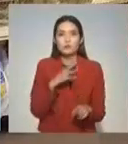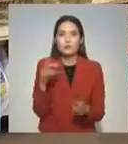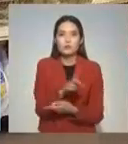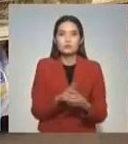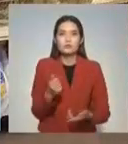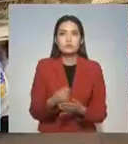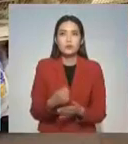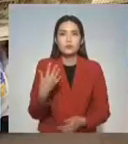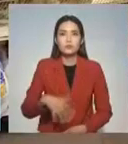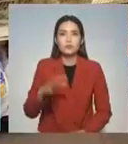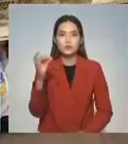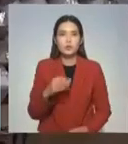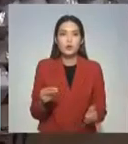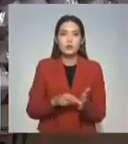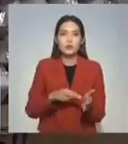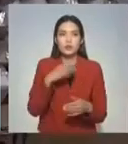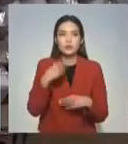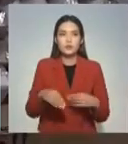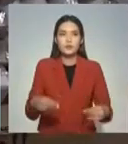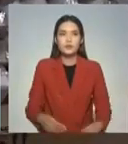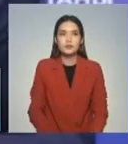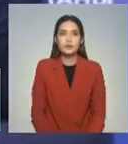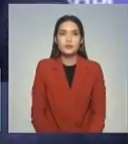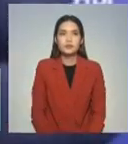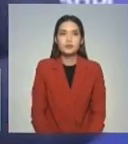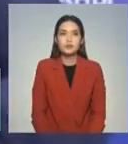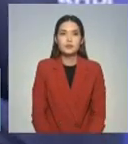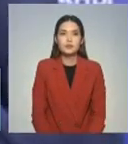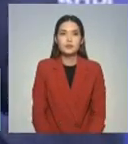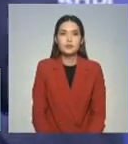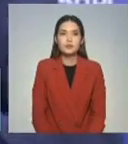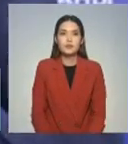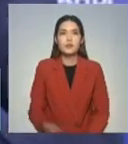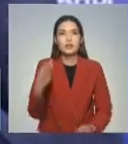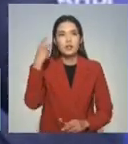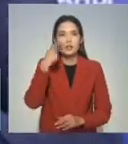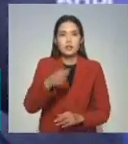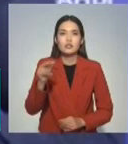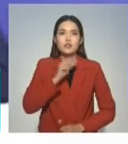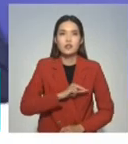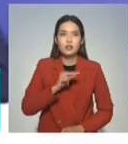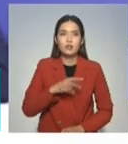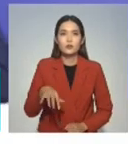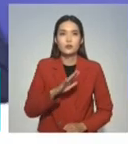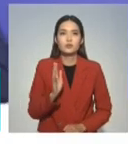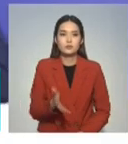до 50% стоимости товара. Мы данную работу совместно с региональной комиссией проводим.